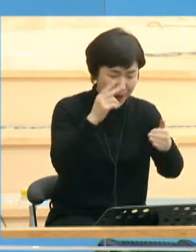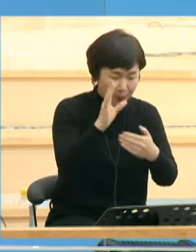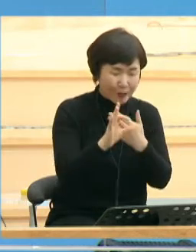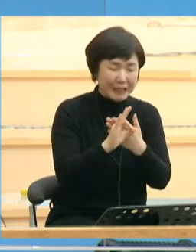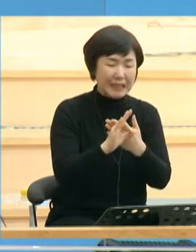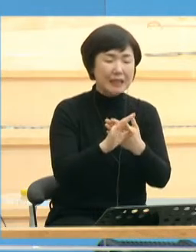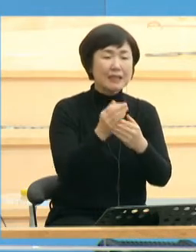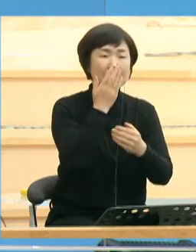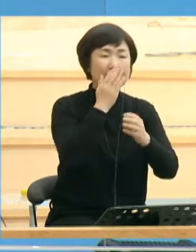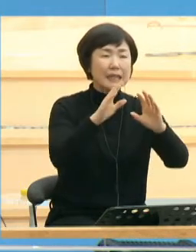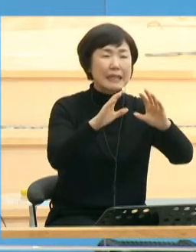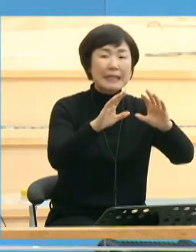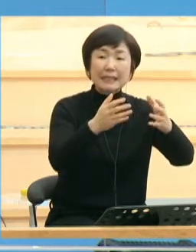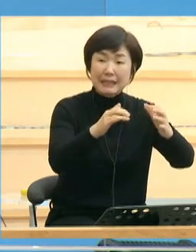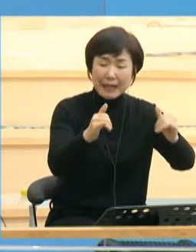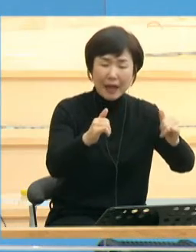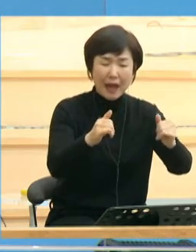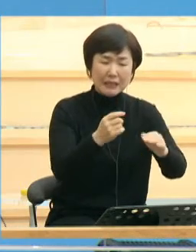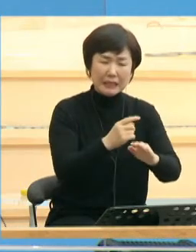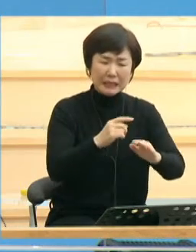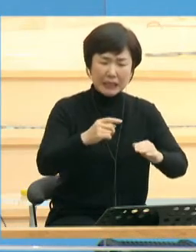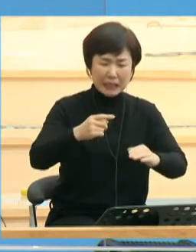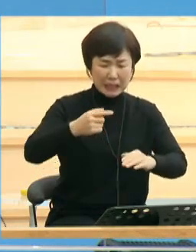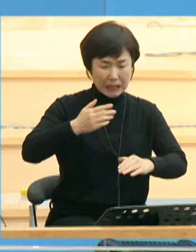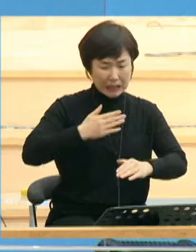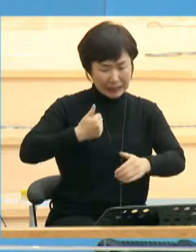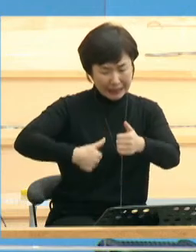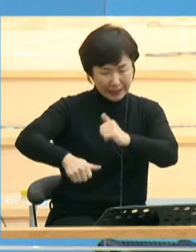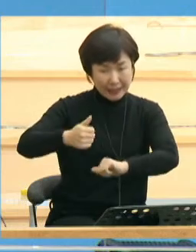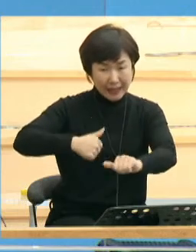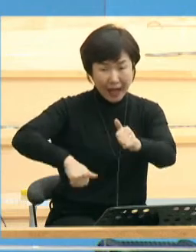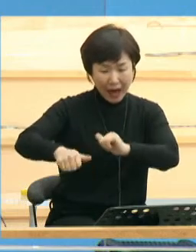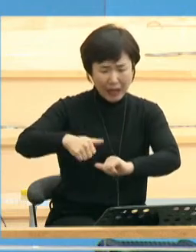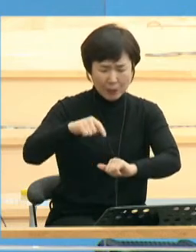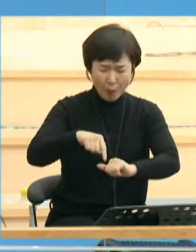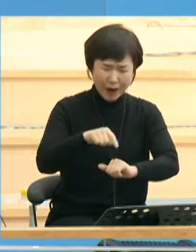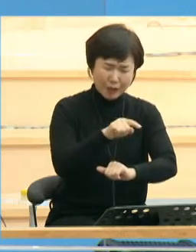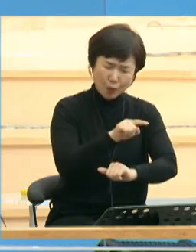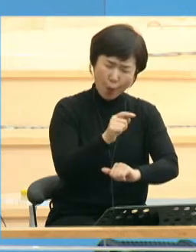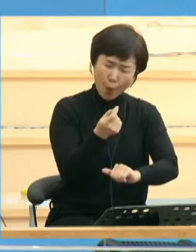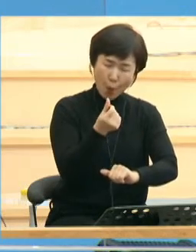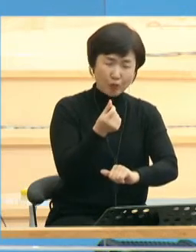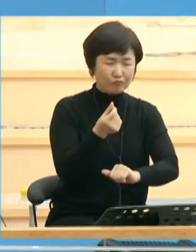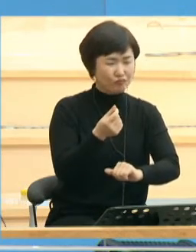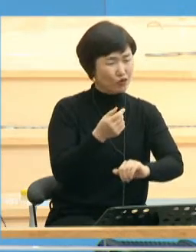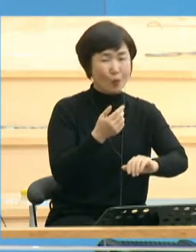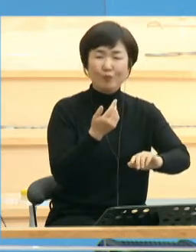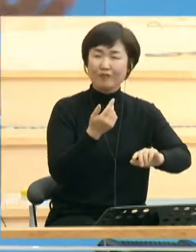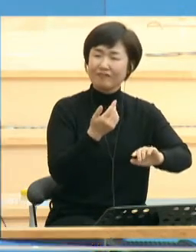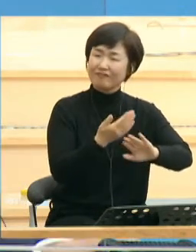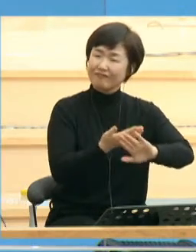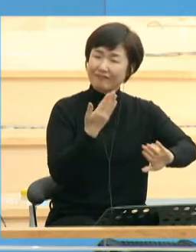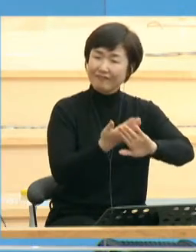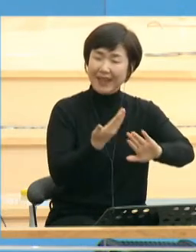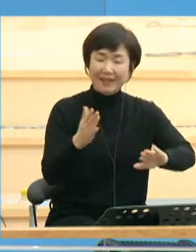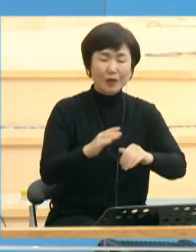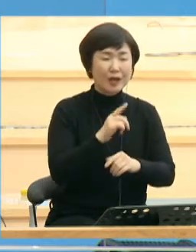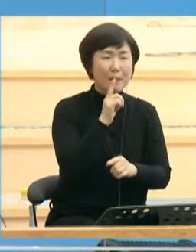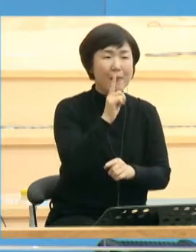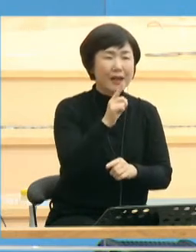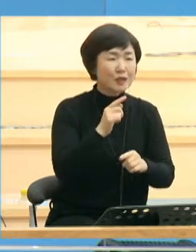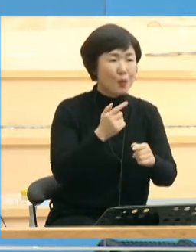요 다르긴 다는데 뭐가 달랐던 건가 우리가 얘기하는 것처럼 쓰는 언어가 다르고